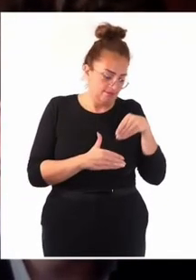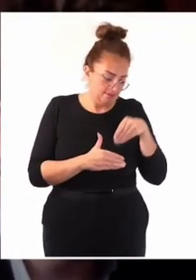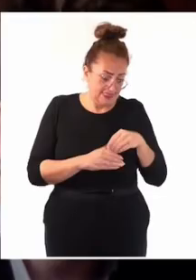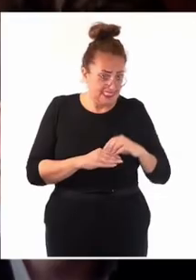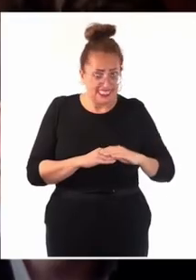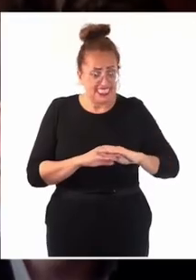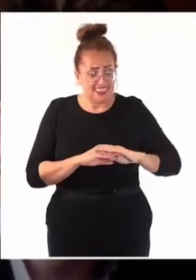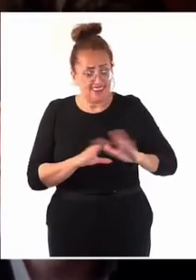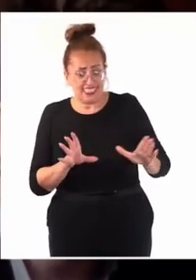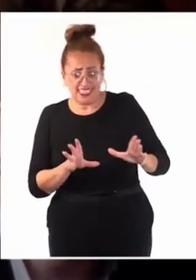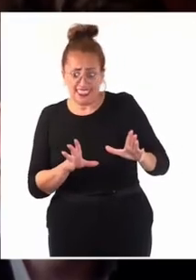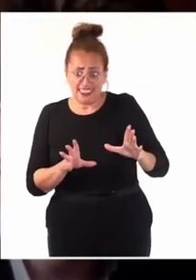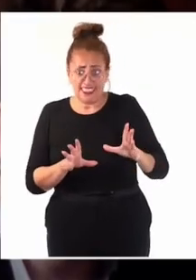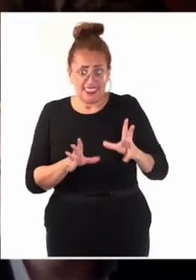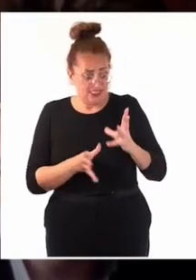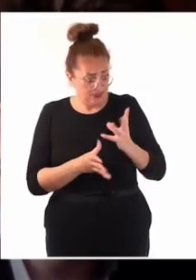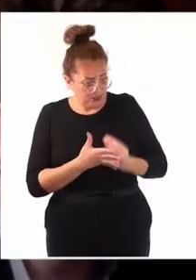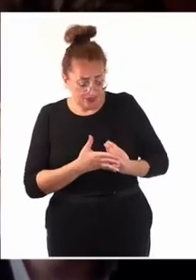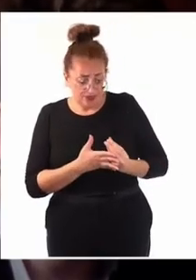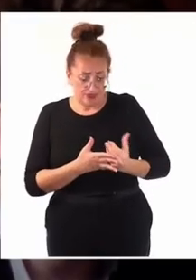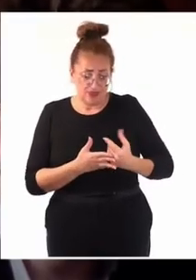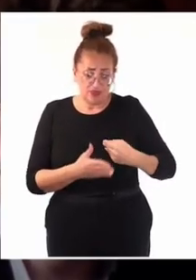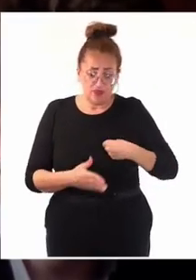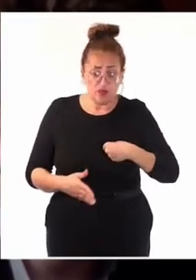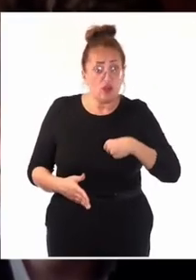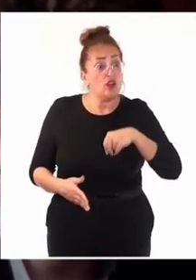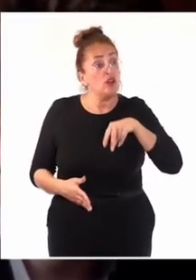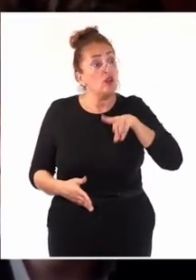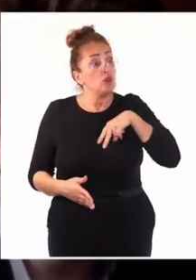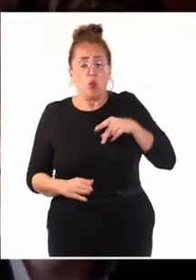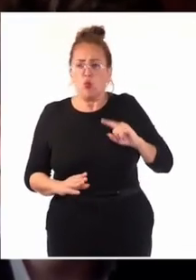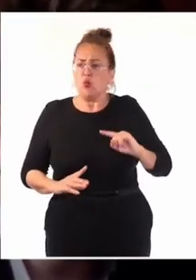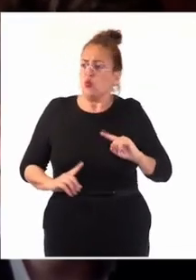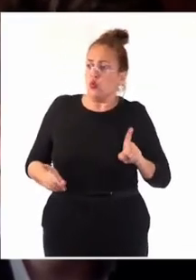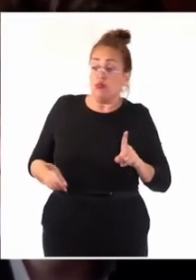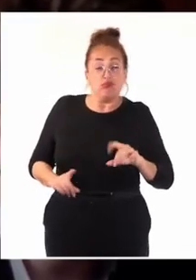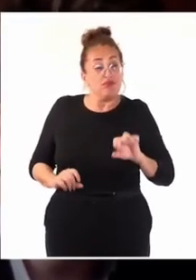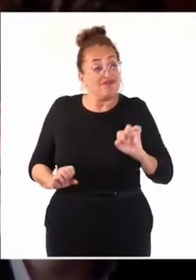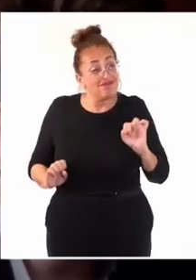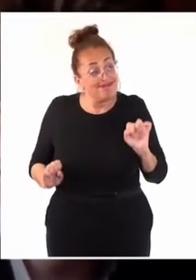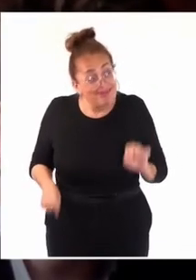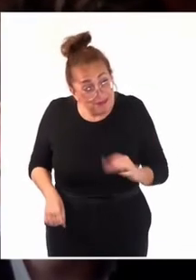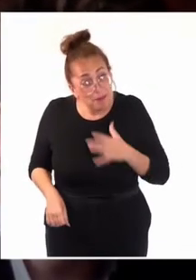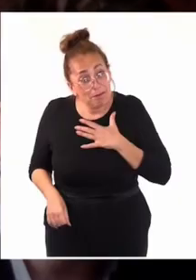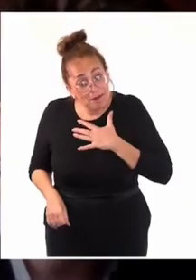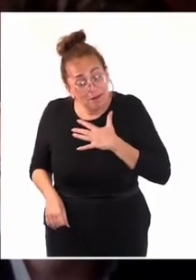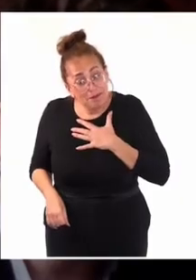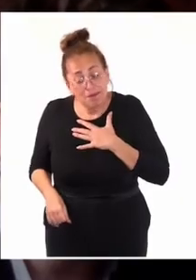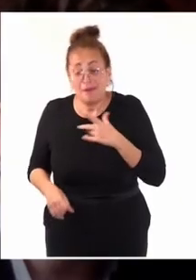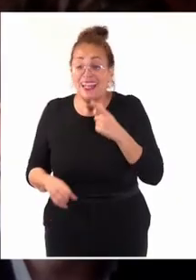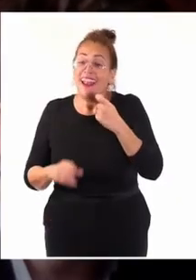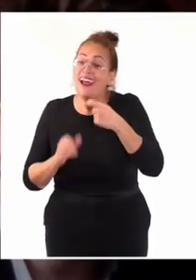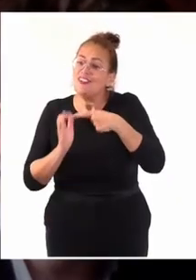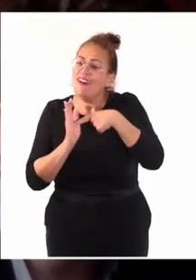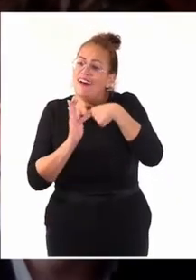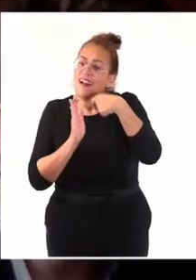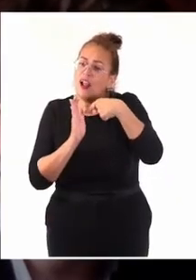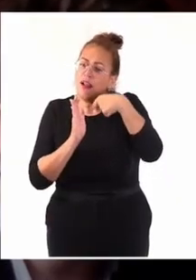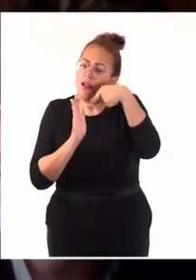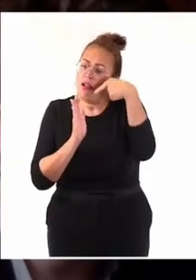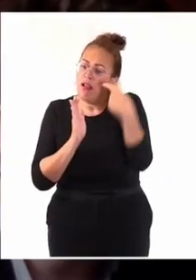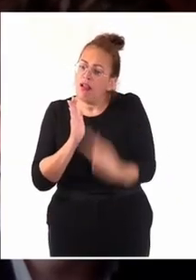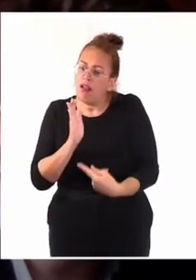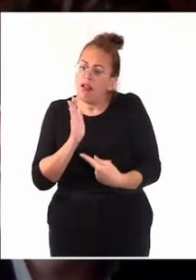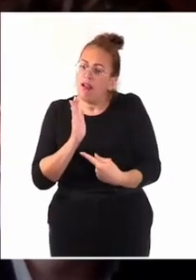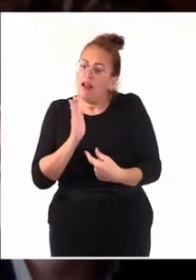faute? Comment osez-vous justifier le surendettement de la ville par une politique d'investissement